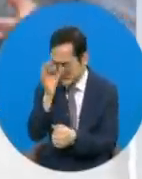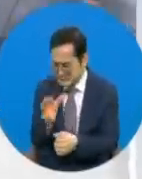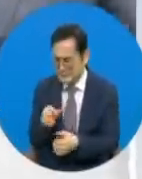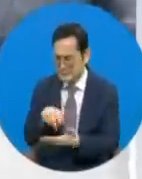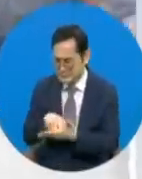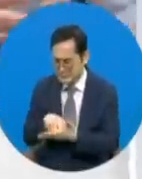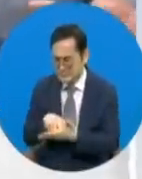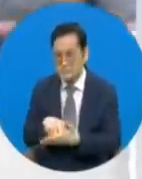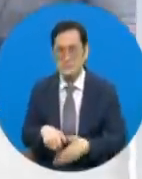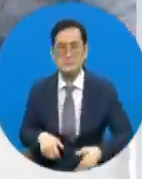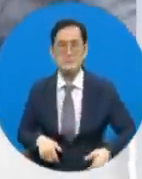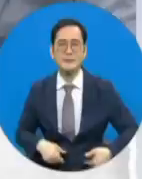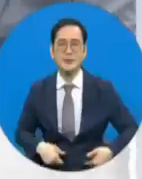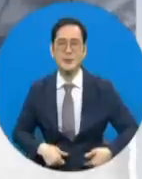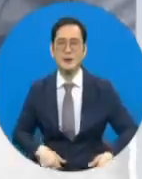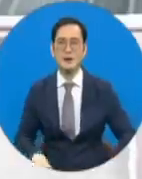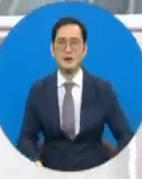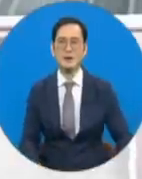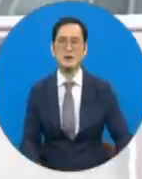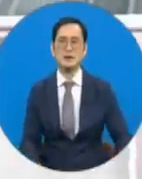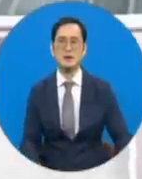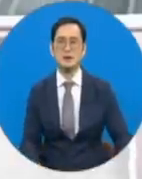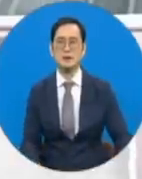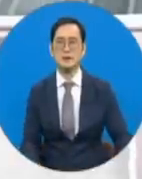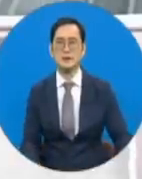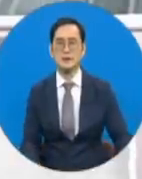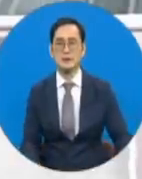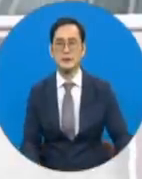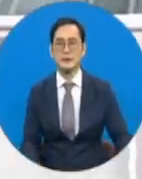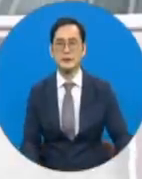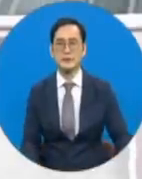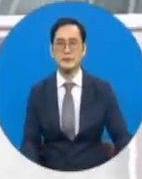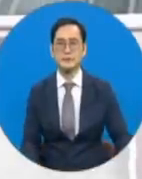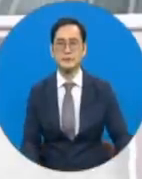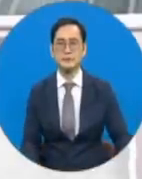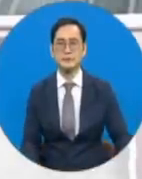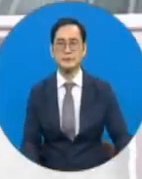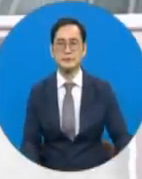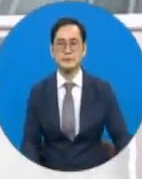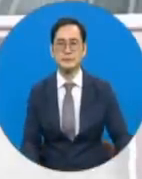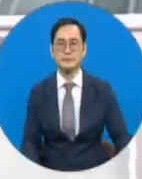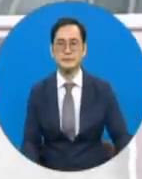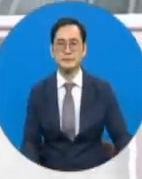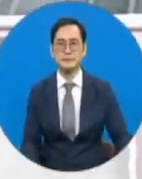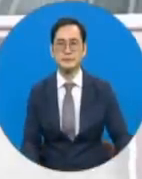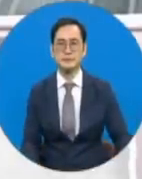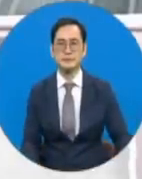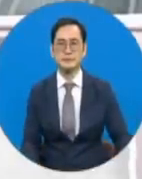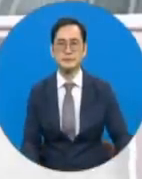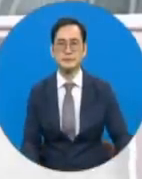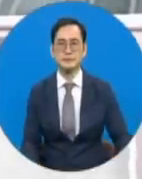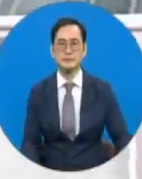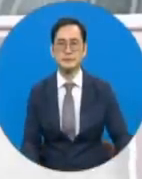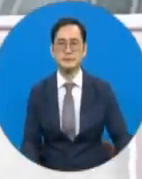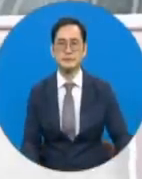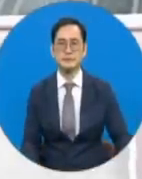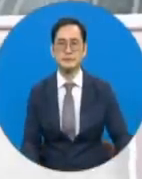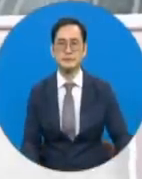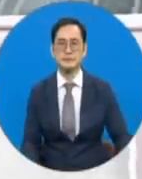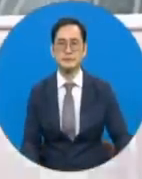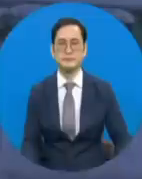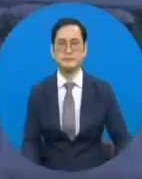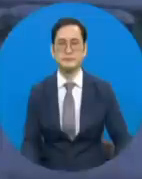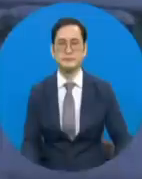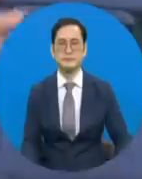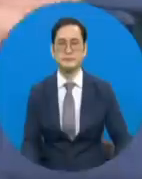지역의 지대에서 만나서 설명을 하고 사과드리는 그런 행위가 있어야 되지 않나 그렇게 생각이 듭니다. 방금 그 권칠승